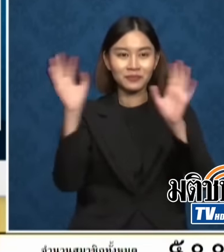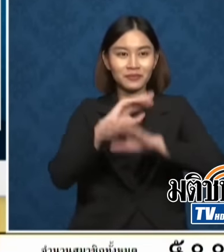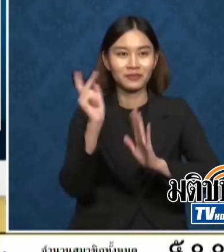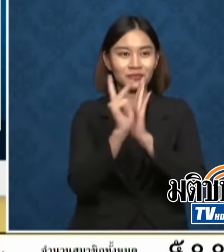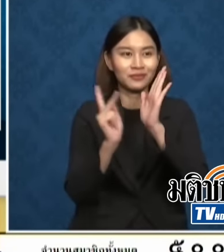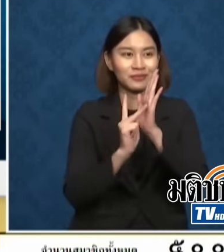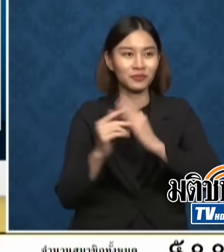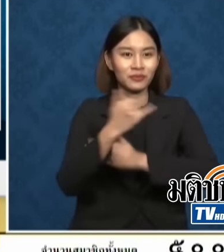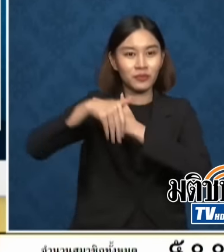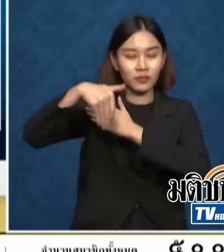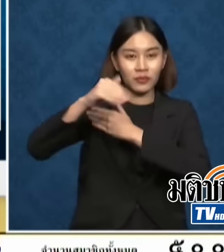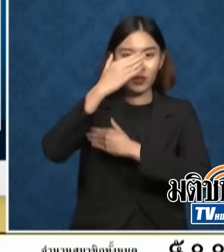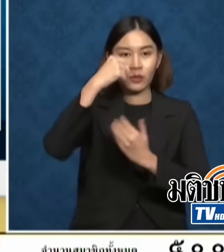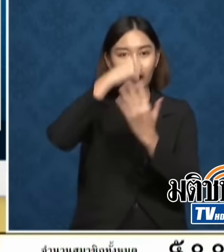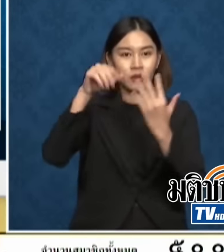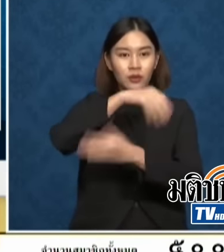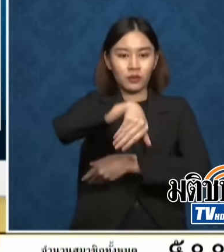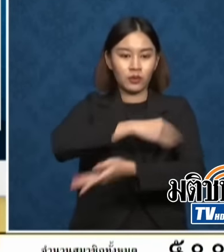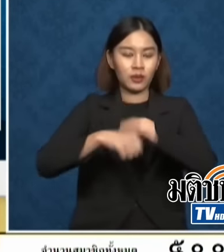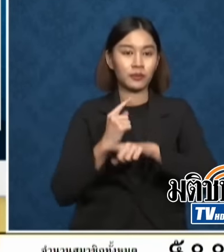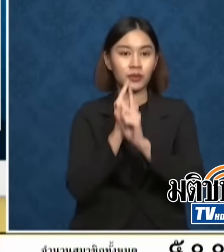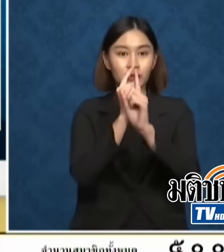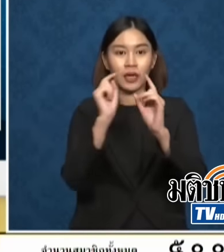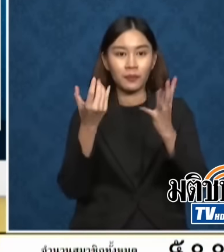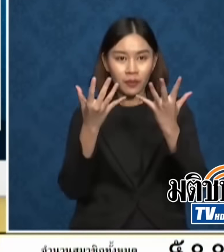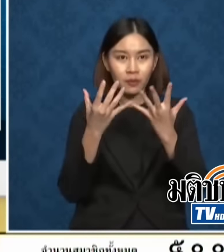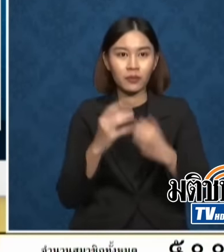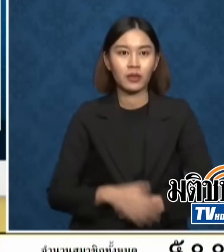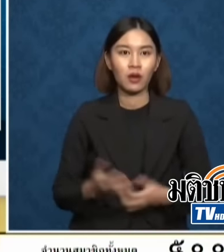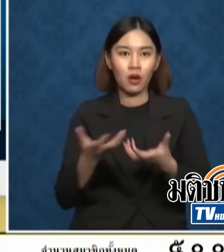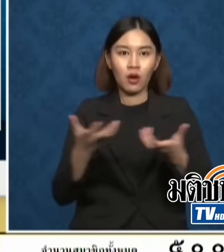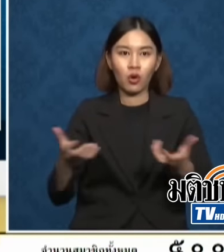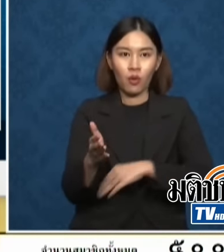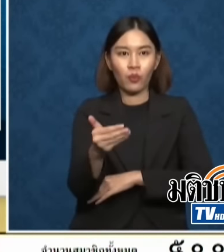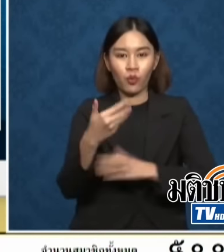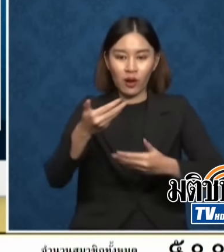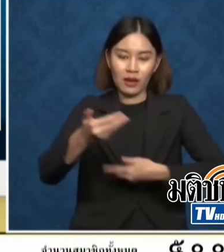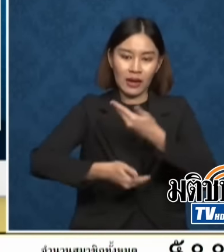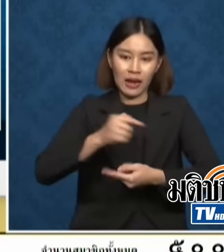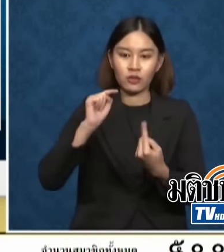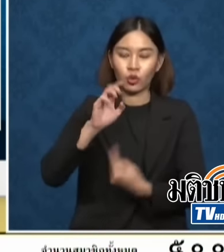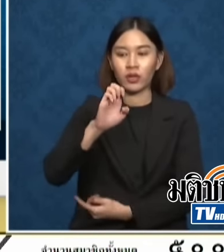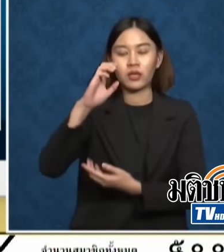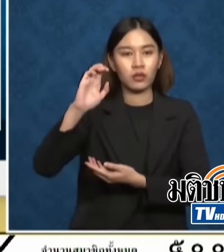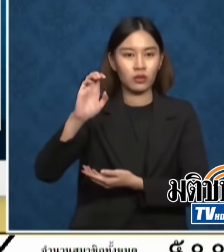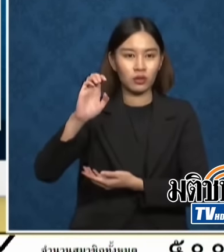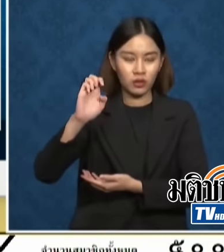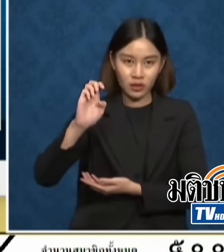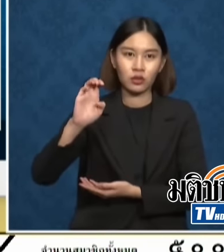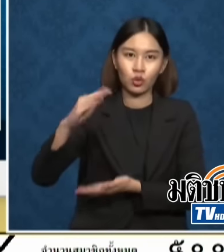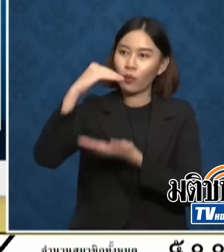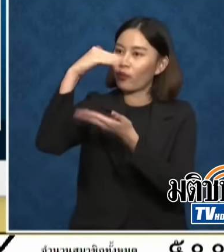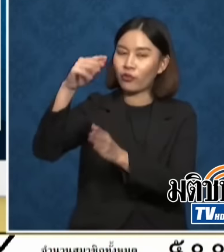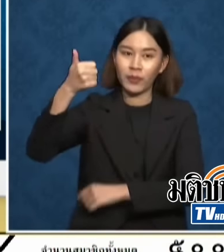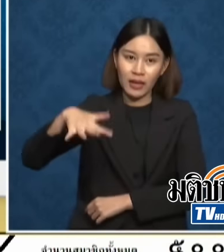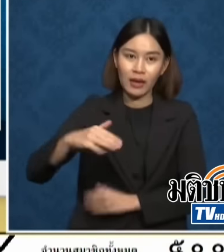ประเทศอื่นเนื่องจากประเทศไทยไม่ปฏิบัติตามก็จะไม่สามารถส่งสินค้าประมงไปขายสหภาพยุโรปได้เตือนสติ